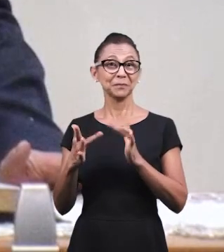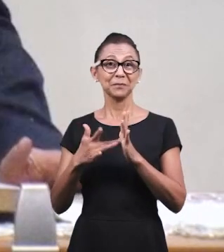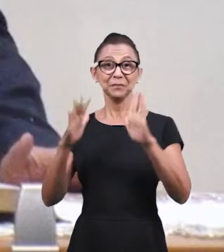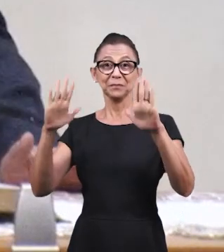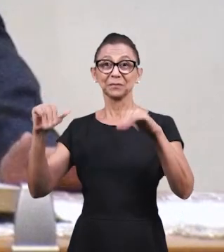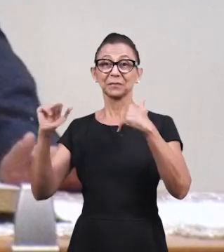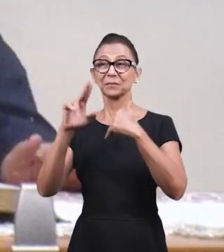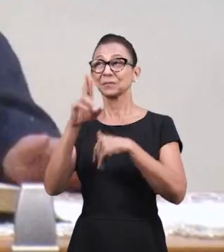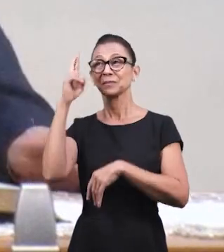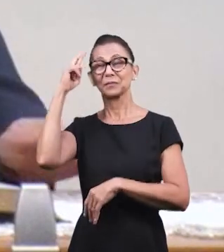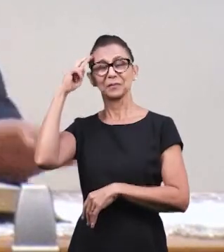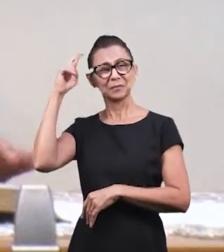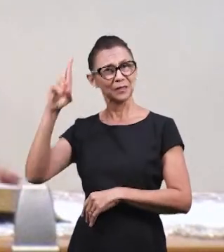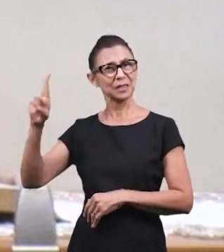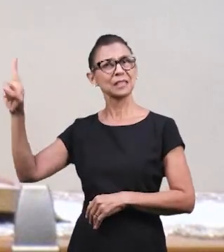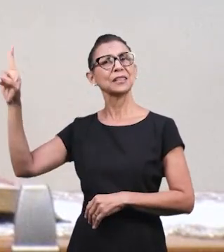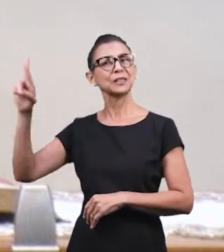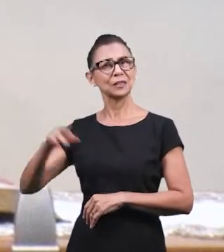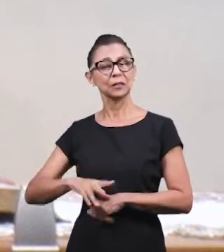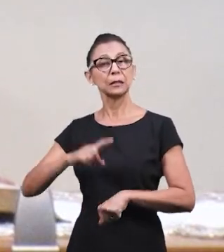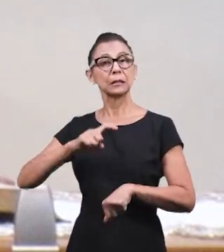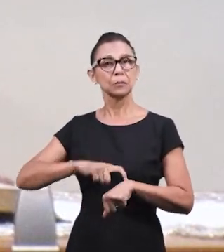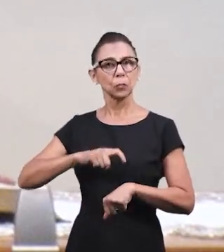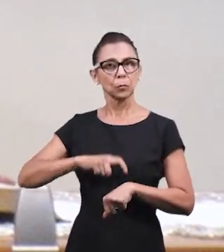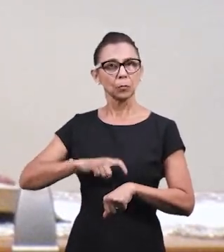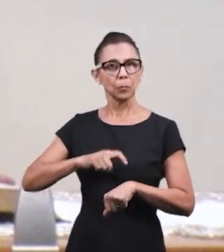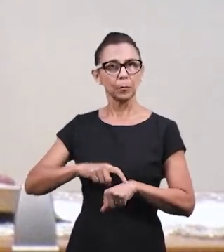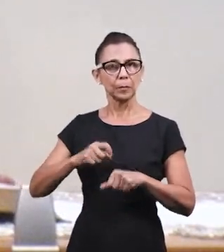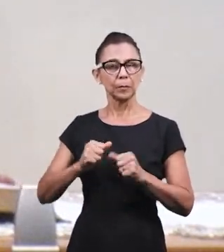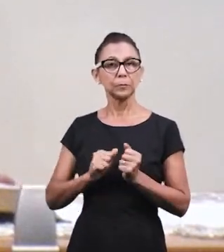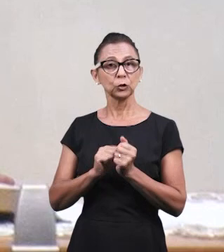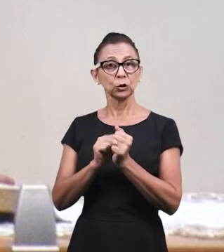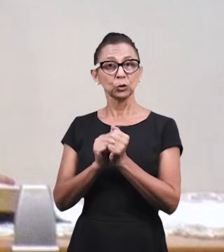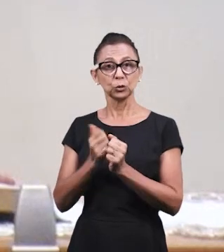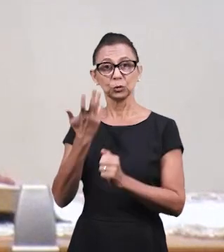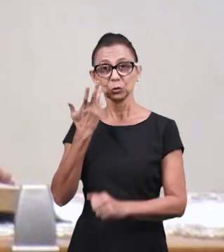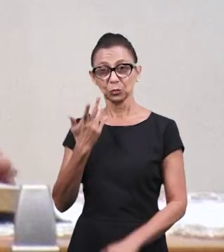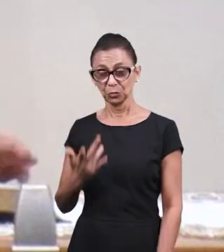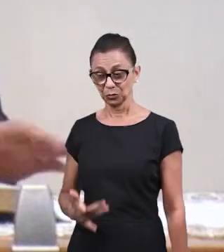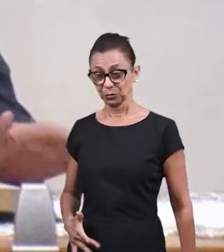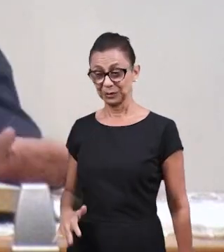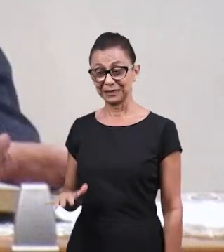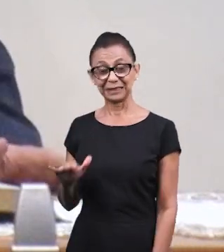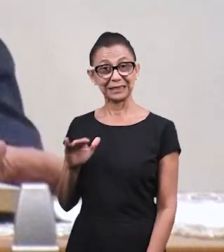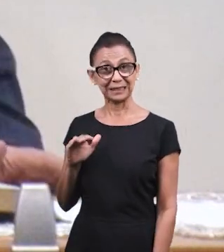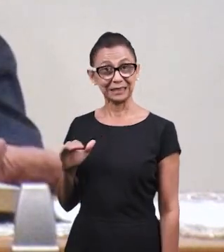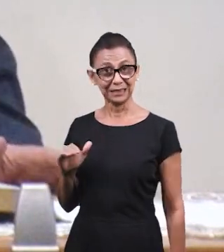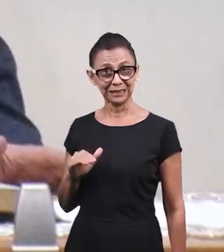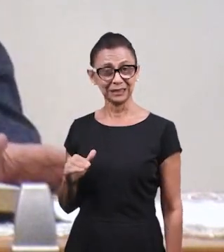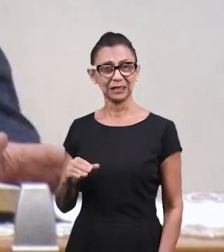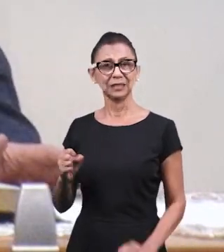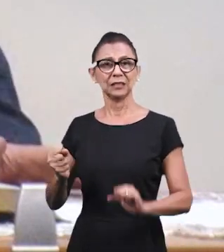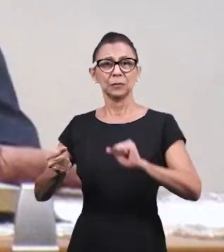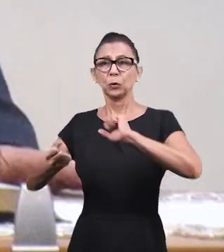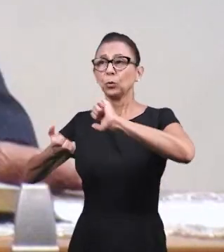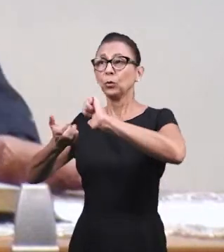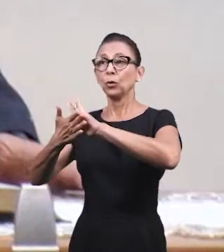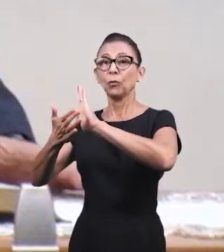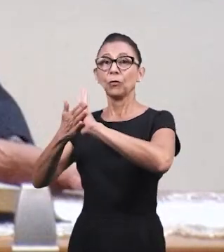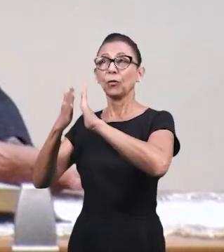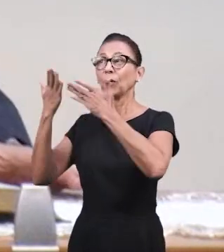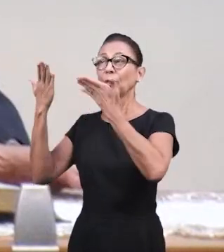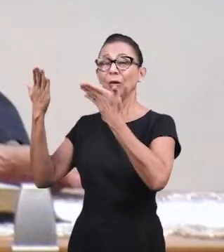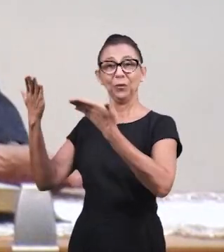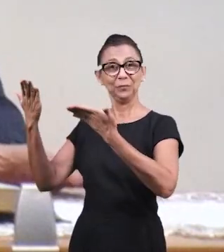слава исусу да будет благословенно имя нашего господа в этот момент вместе с нашими детьми мы